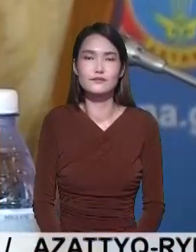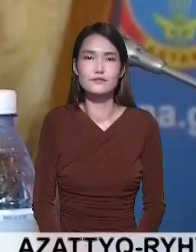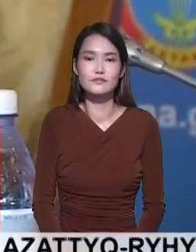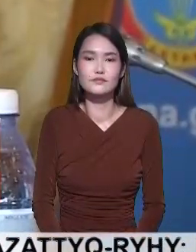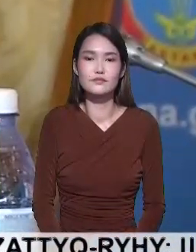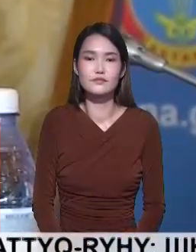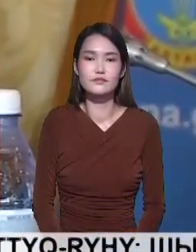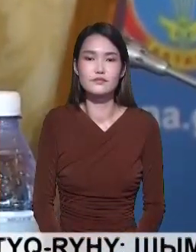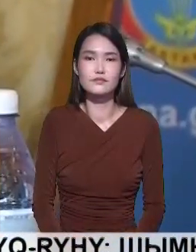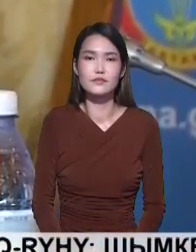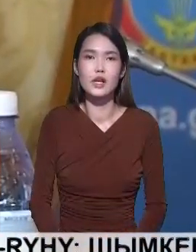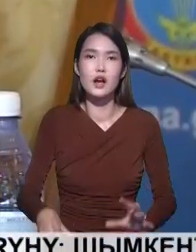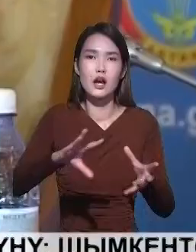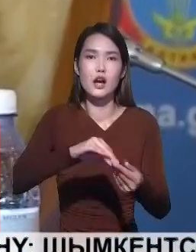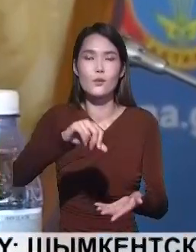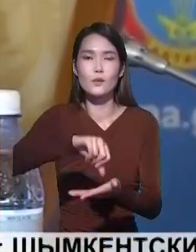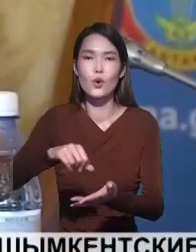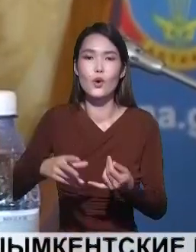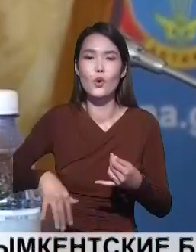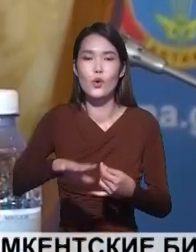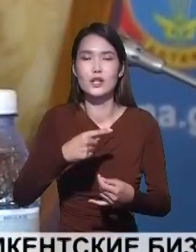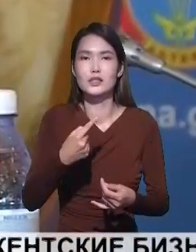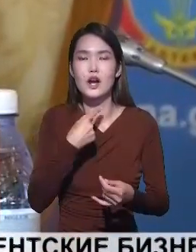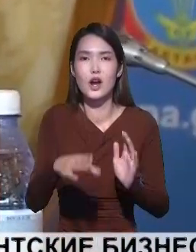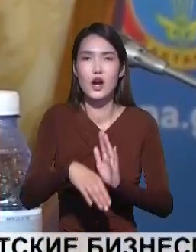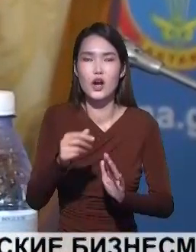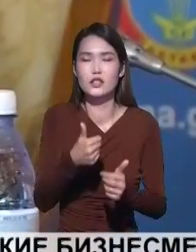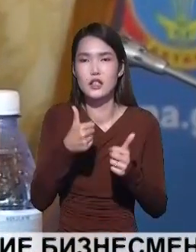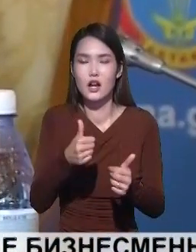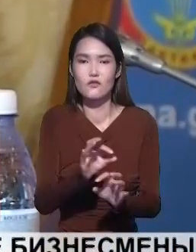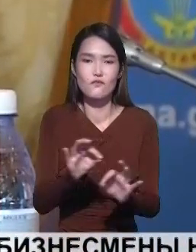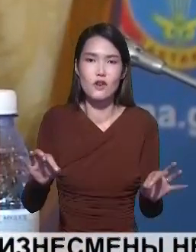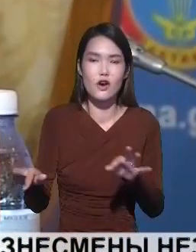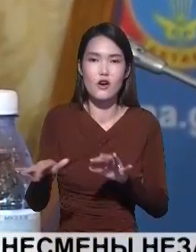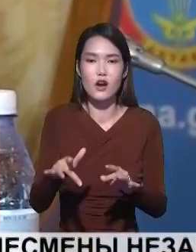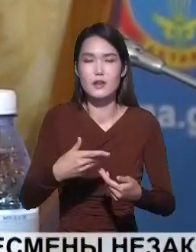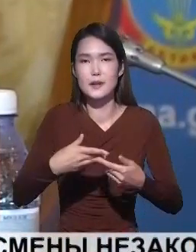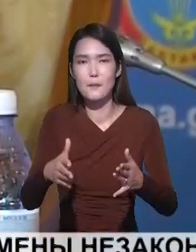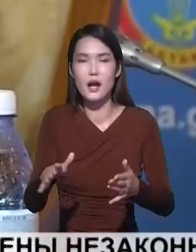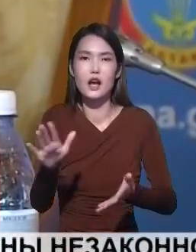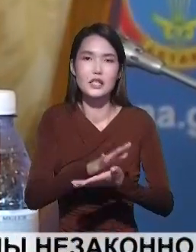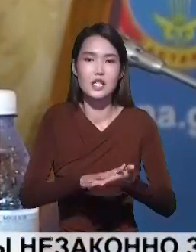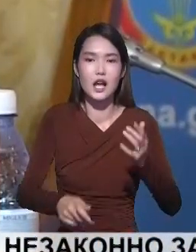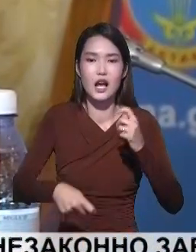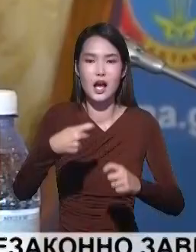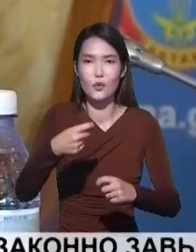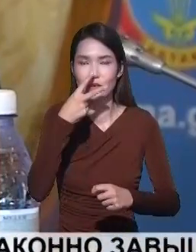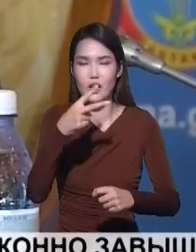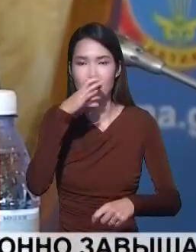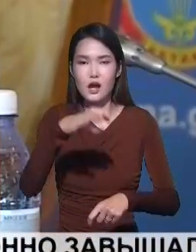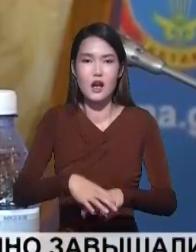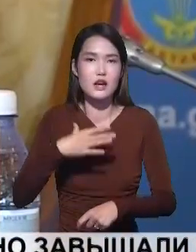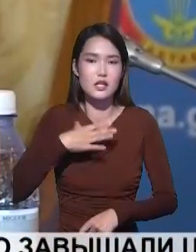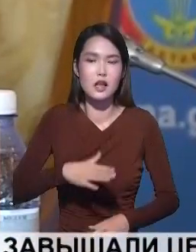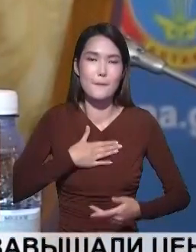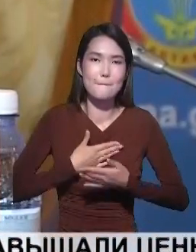наблюда все участки голосования были хорошо организованы всё проходило достаточно прозрачно никаких нарушений мы не выявили хочу отметить что